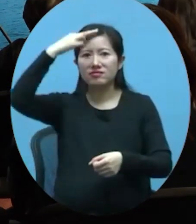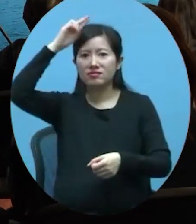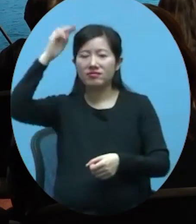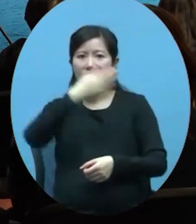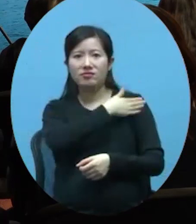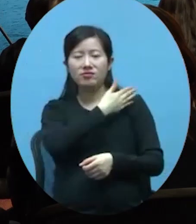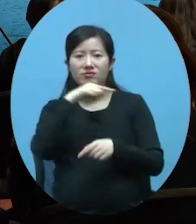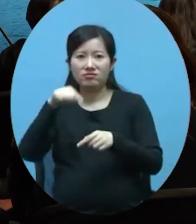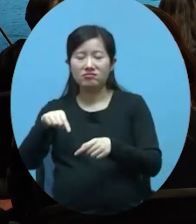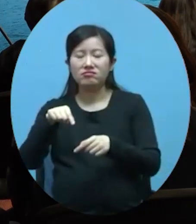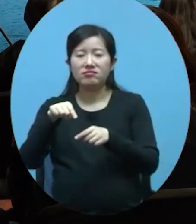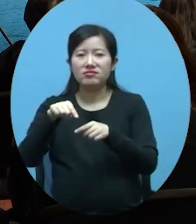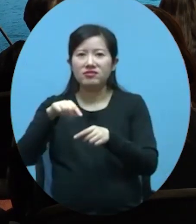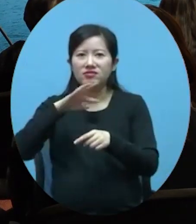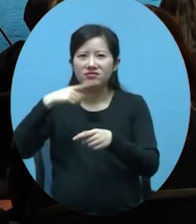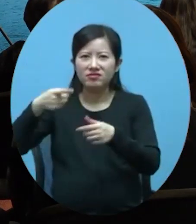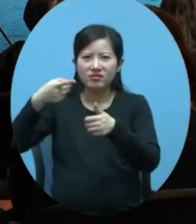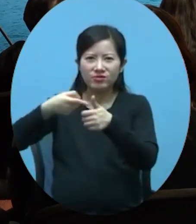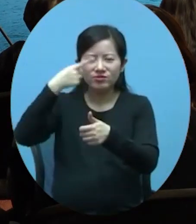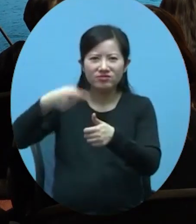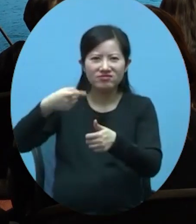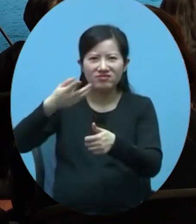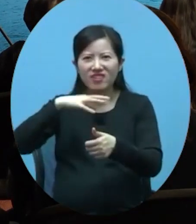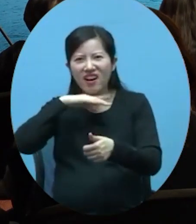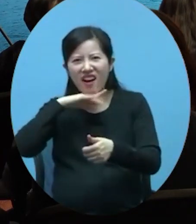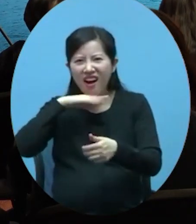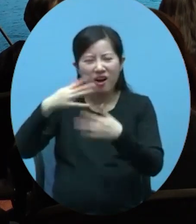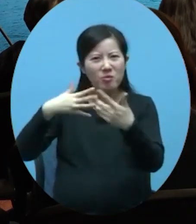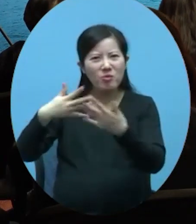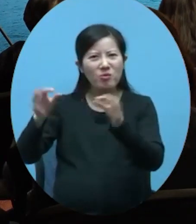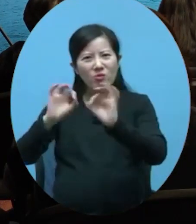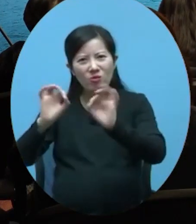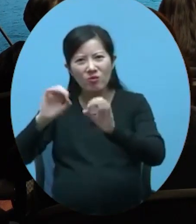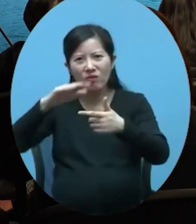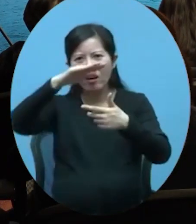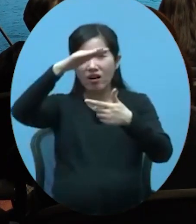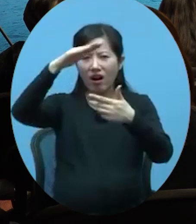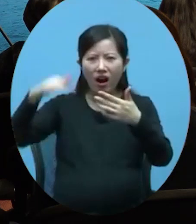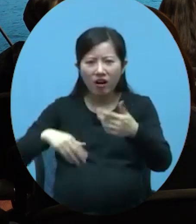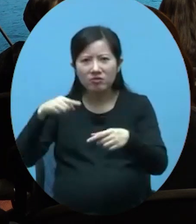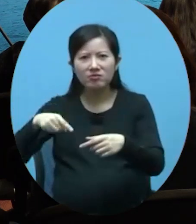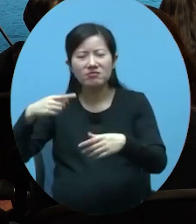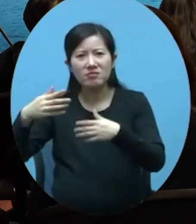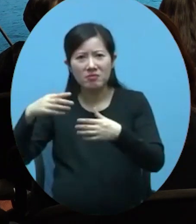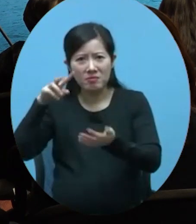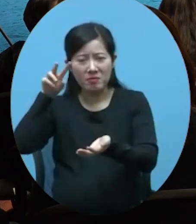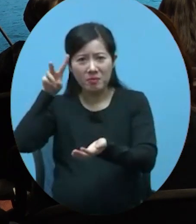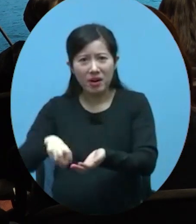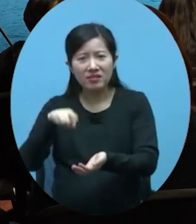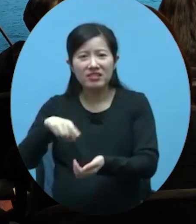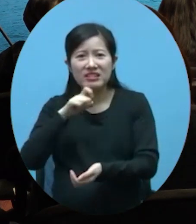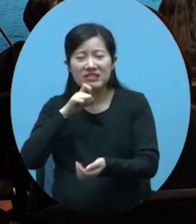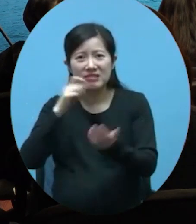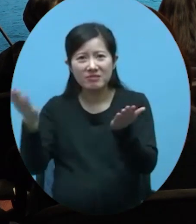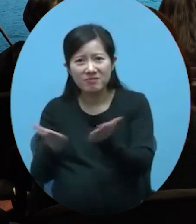一個假陰性的情況究竟是什麼情況下才會發生這是一個個別的案件是特別的存在還是